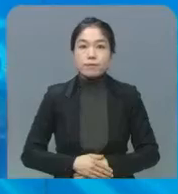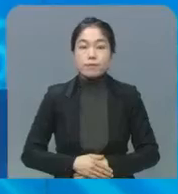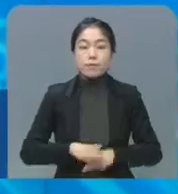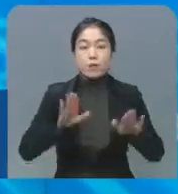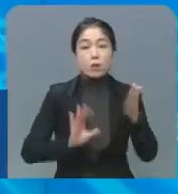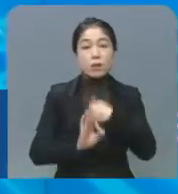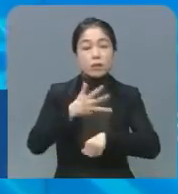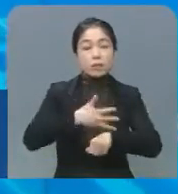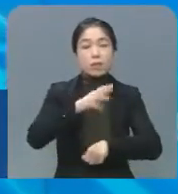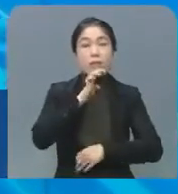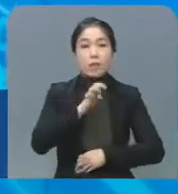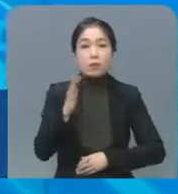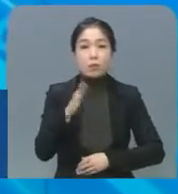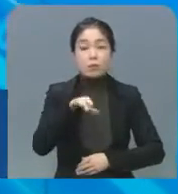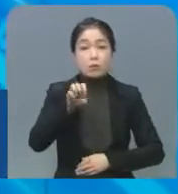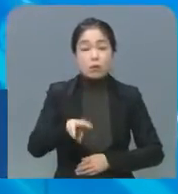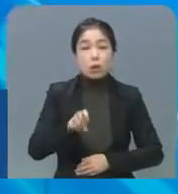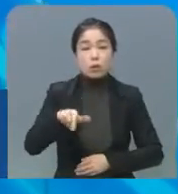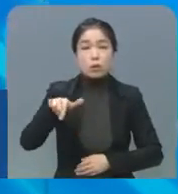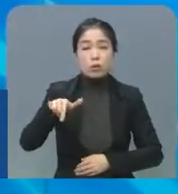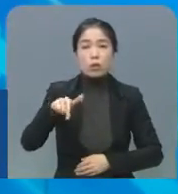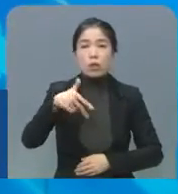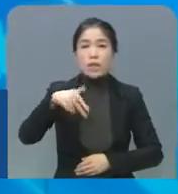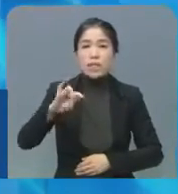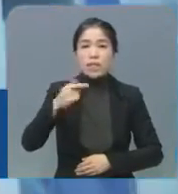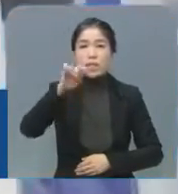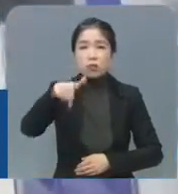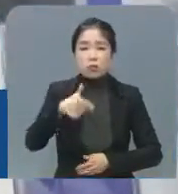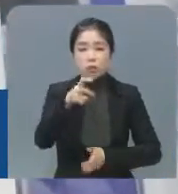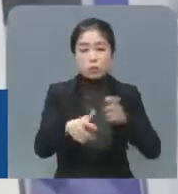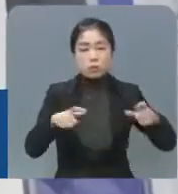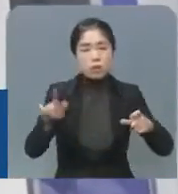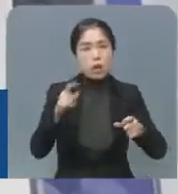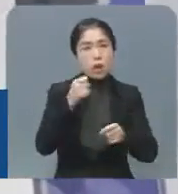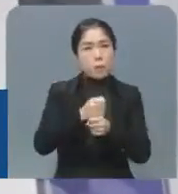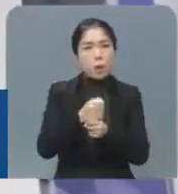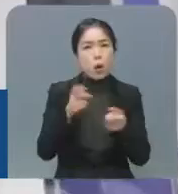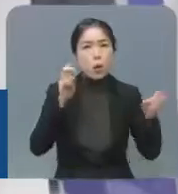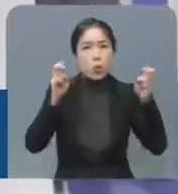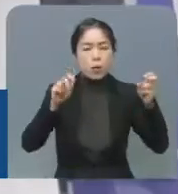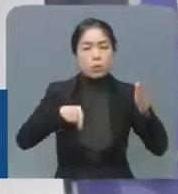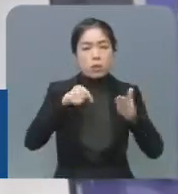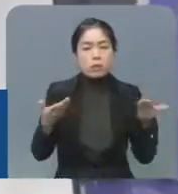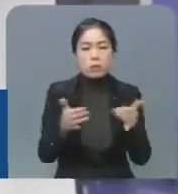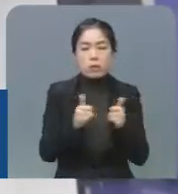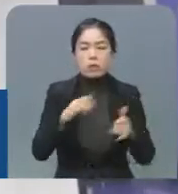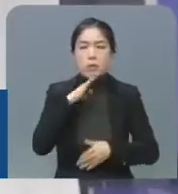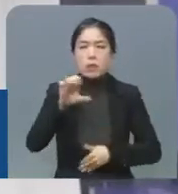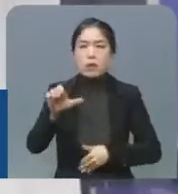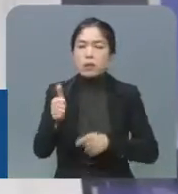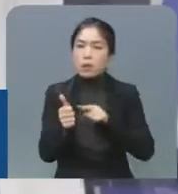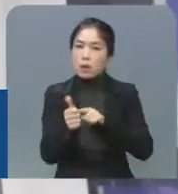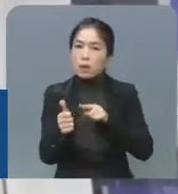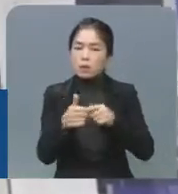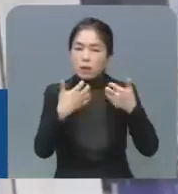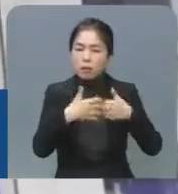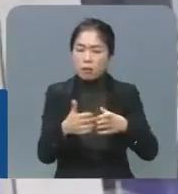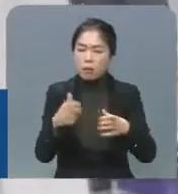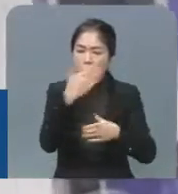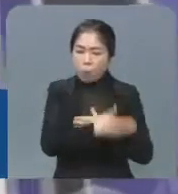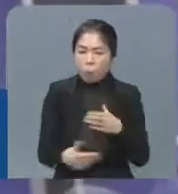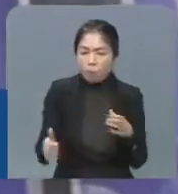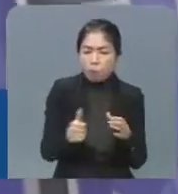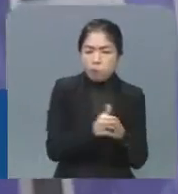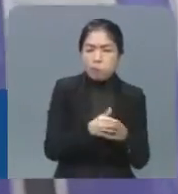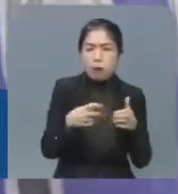오늘 오전 8시 40분쯤 경주시 고룡 동 진국 산업단지 1 제조업체에서 노동자 만큼 5사 a 씨가 기계의 몸이 끼어